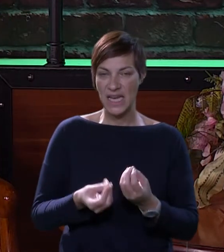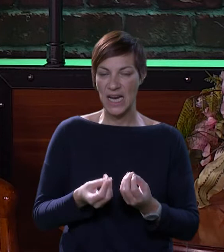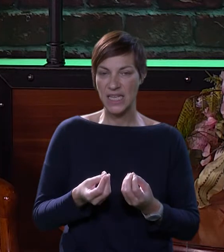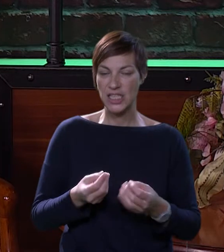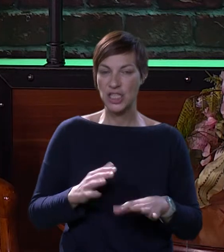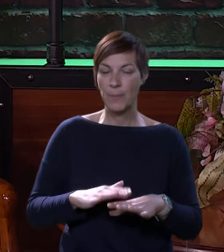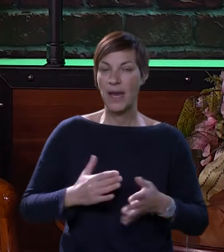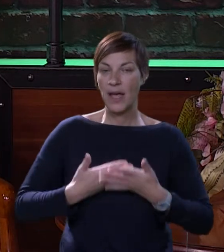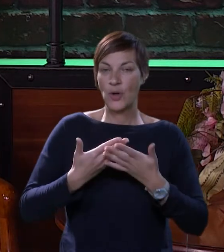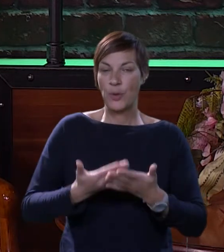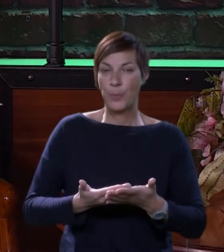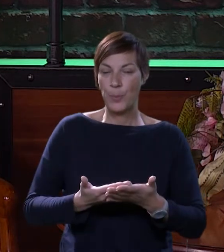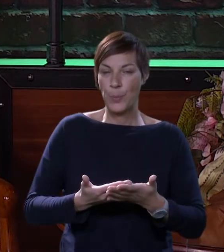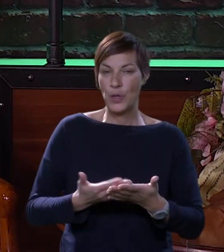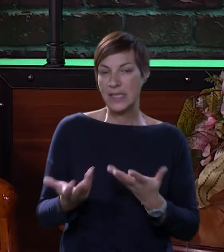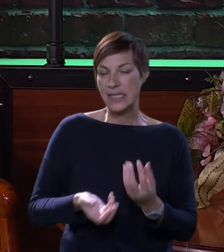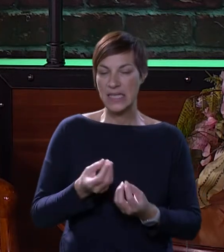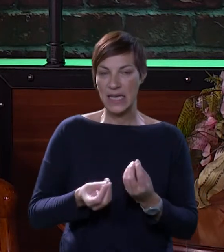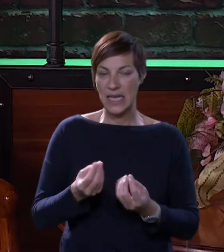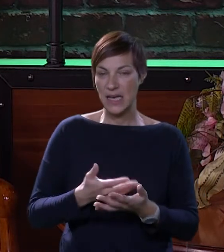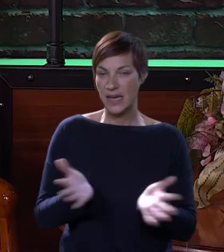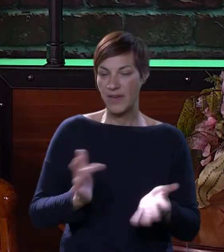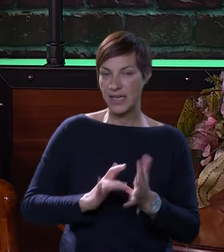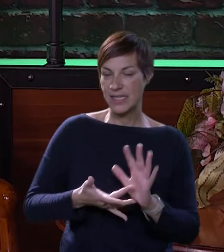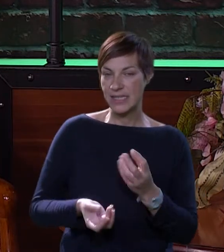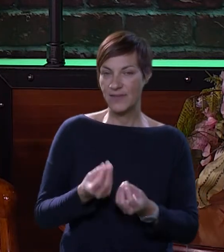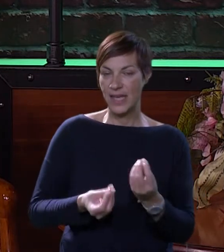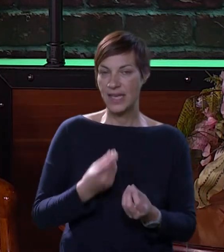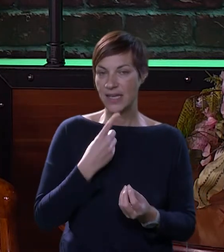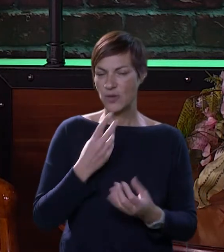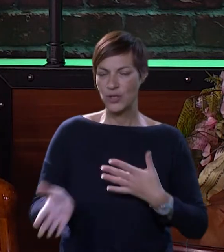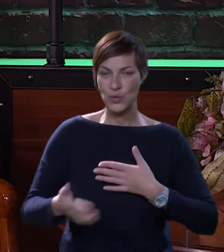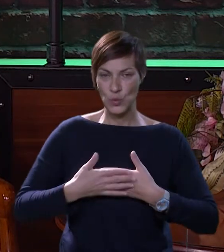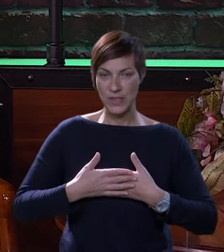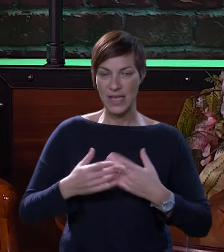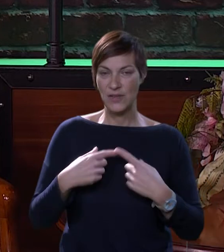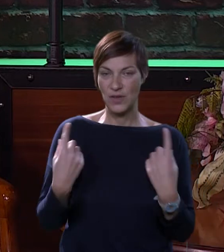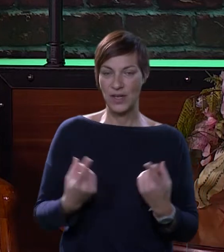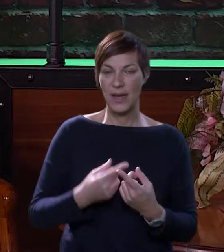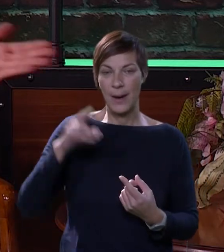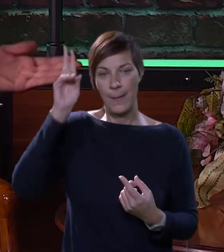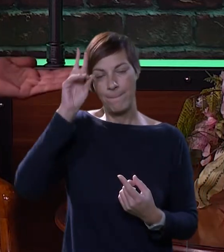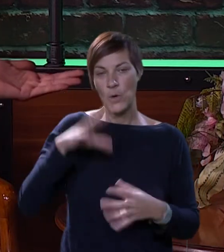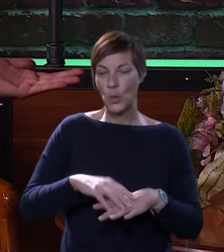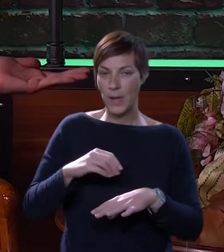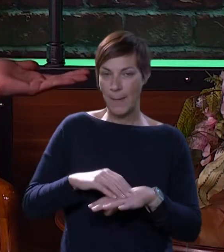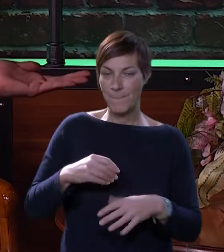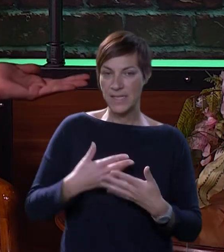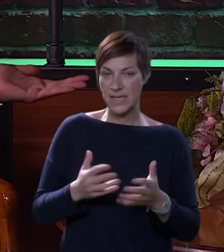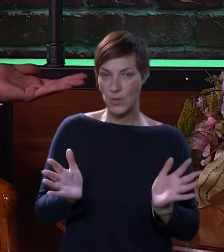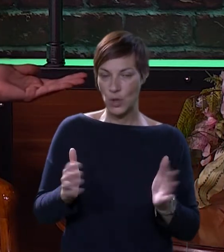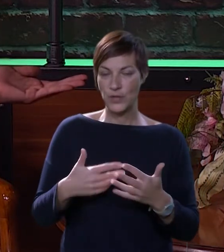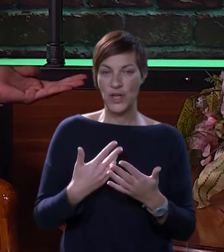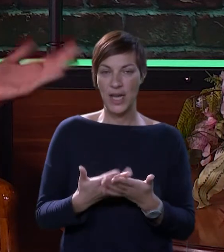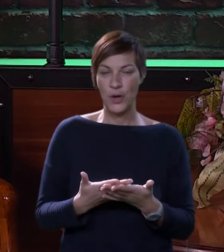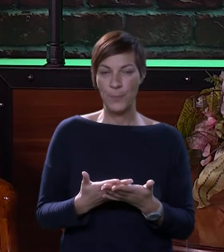igralištima i nekako poticanje tih igara. Sve igre koje su zapravo u zatvorenom okruženju se mogu replicirati i u